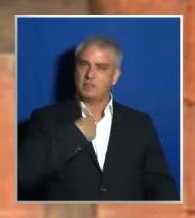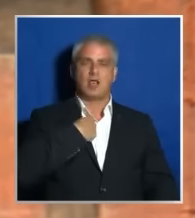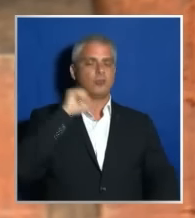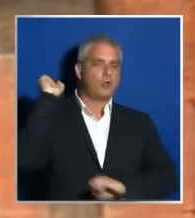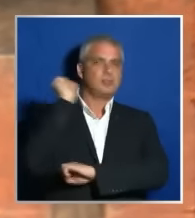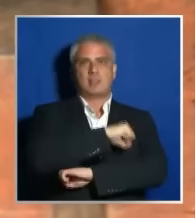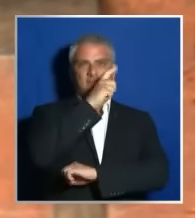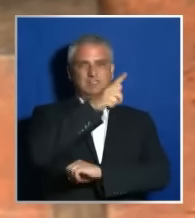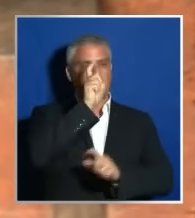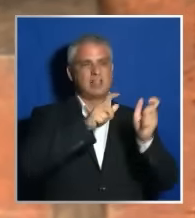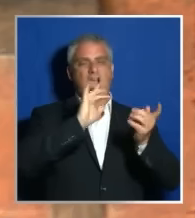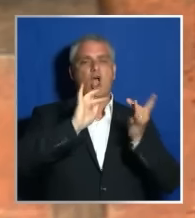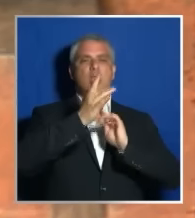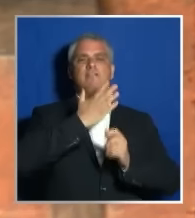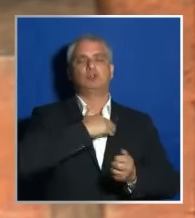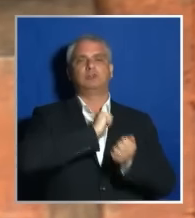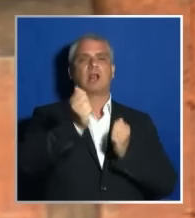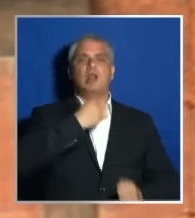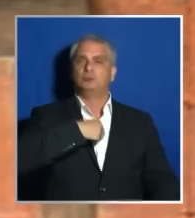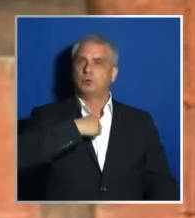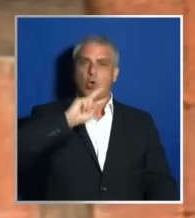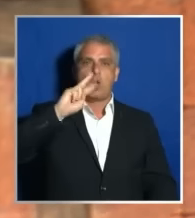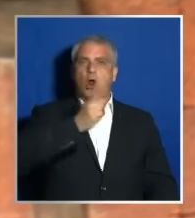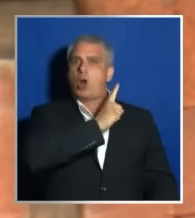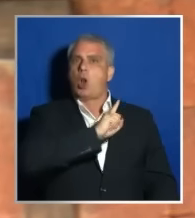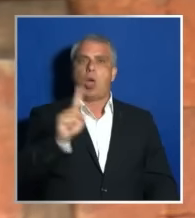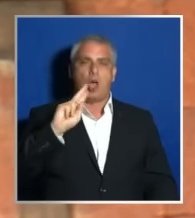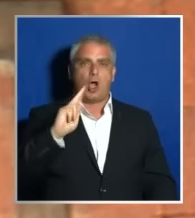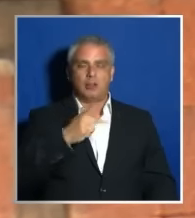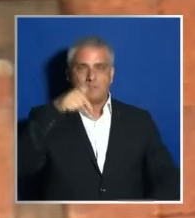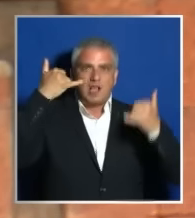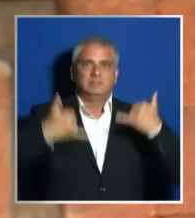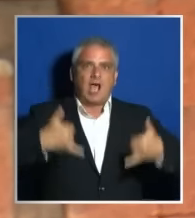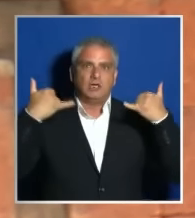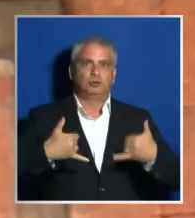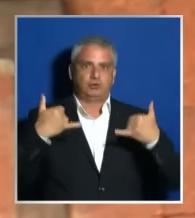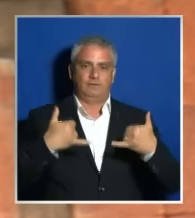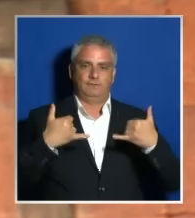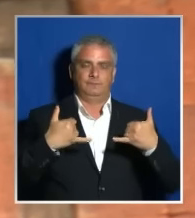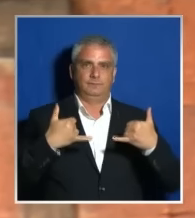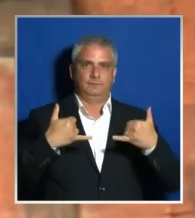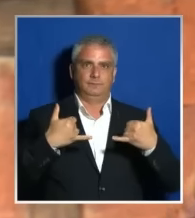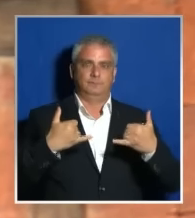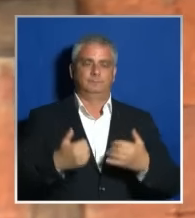defeat our genocidal enemies. Never again is now.